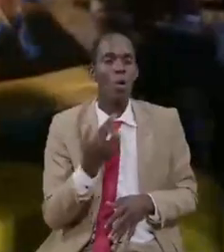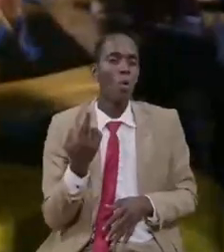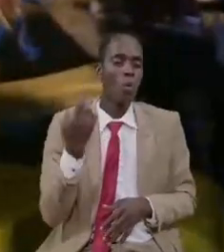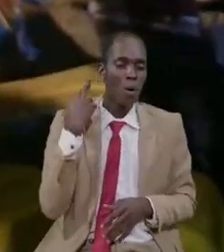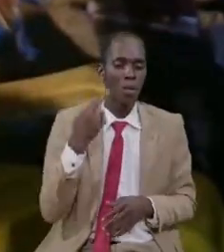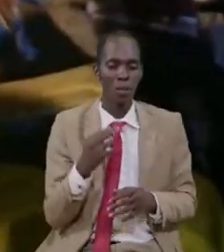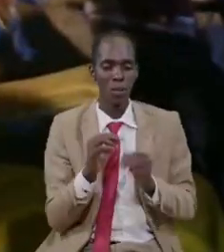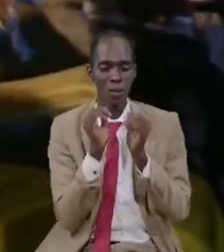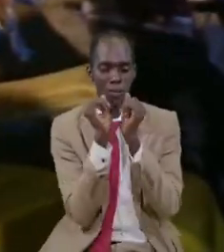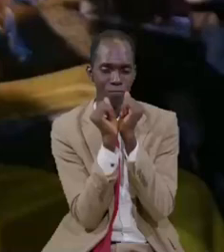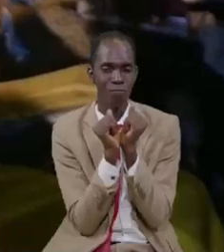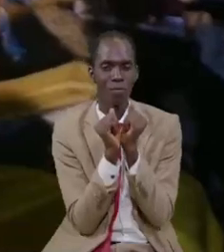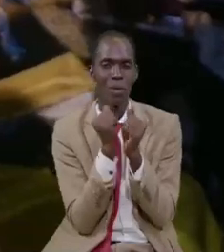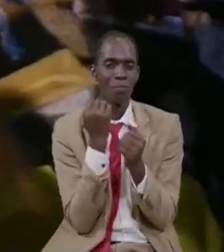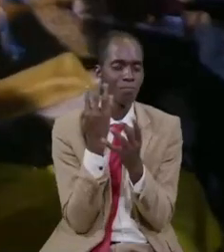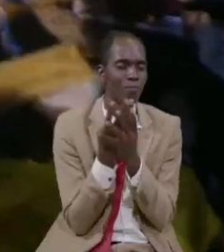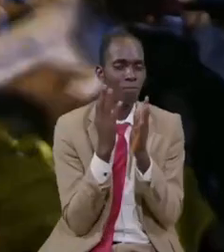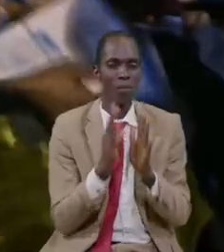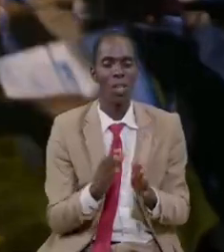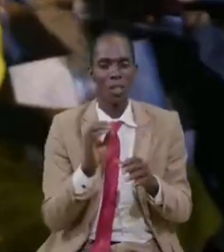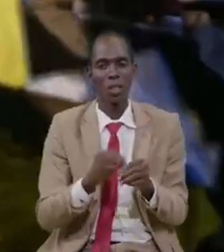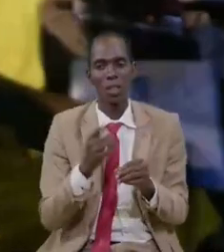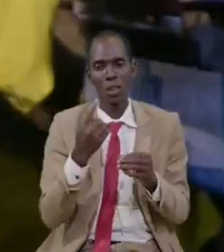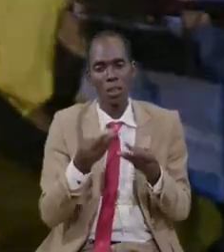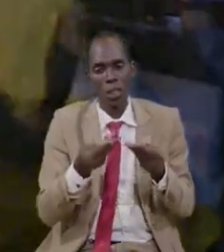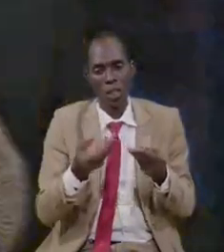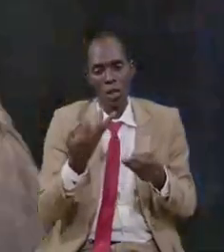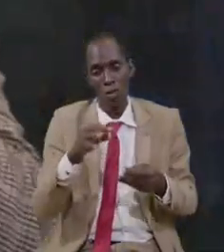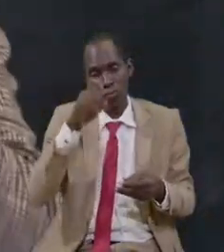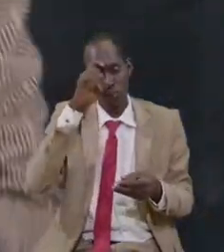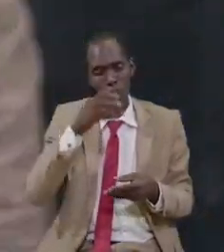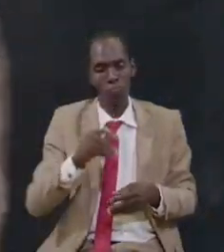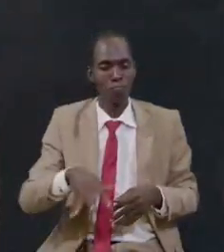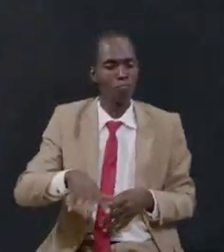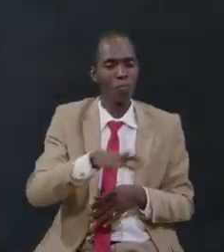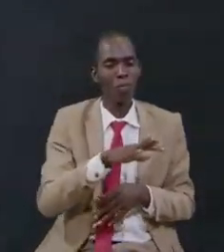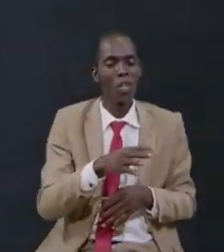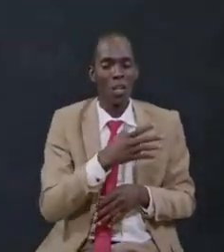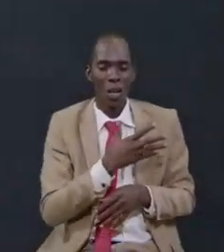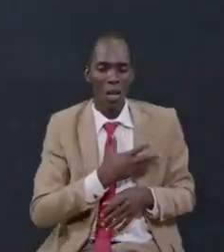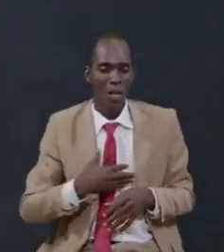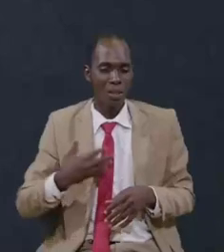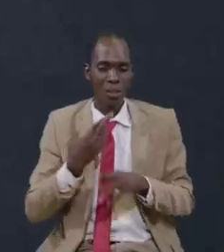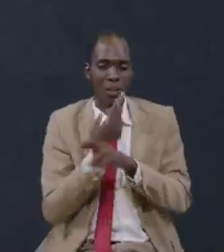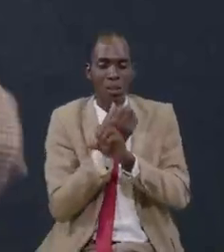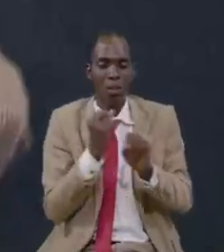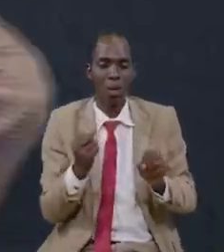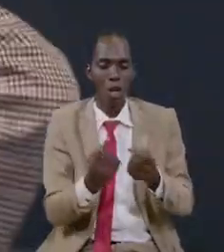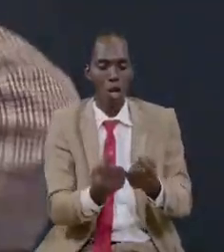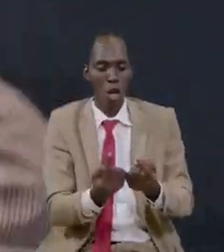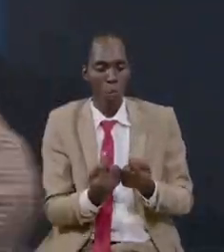Ils étaient esclaves aux Égyptiens, ils étaient esclaves à Pharaon. La rédemption.